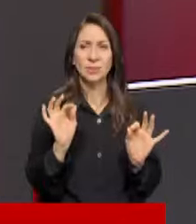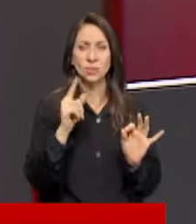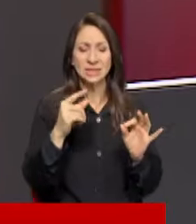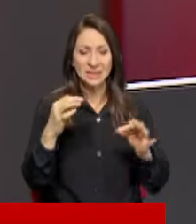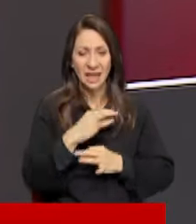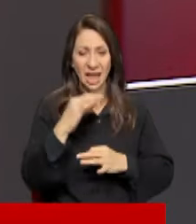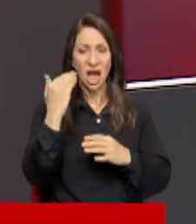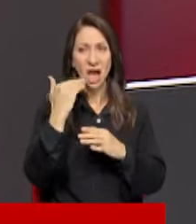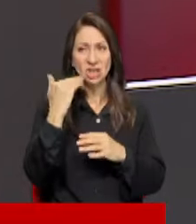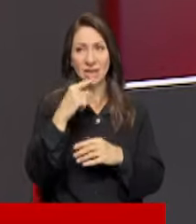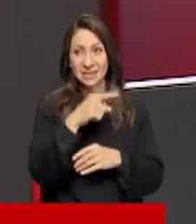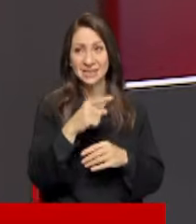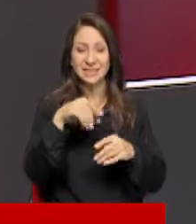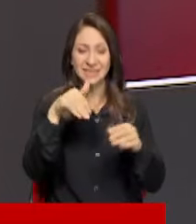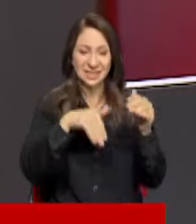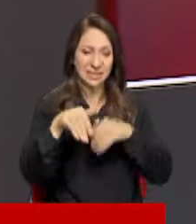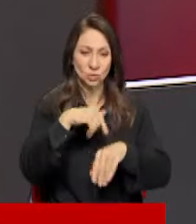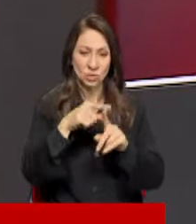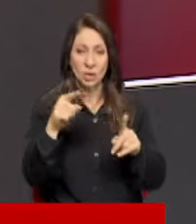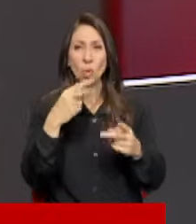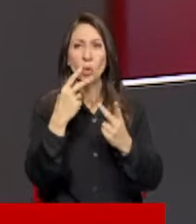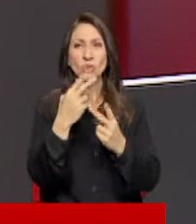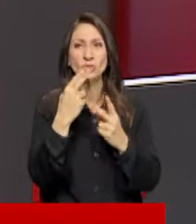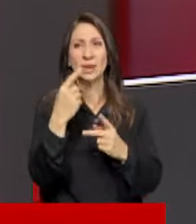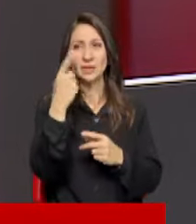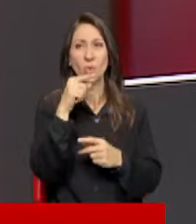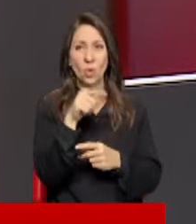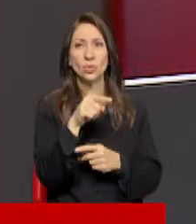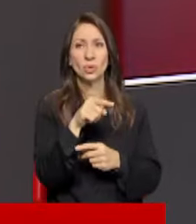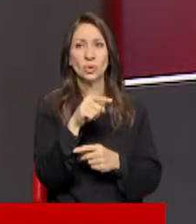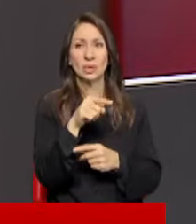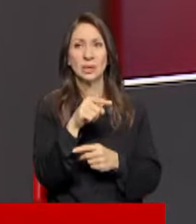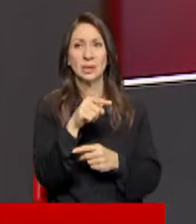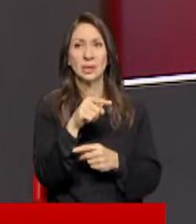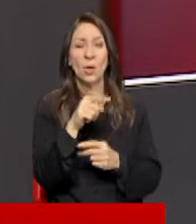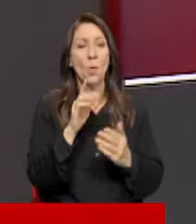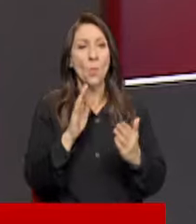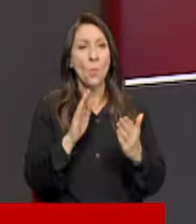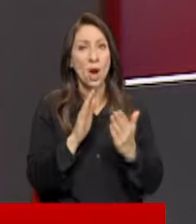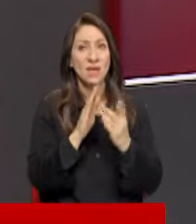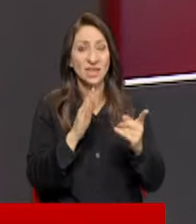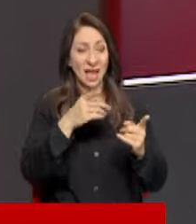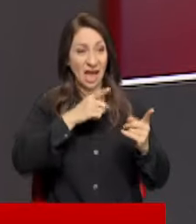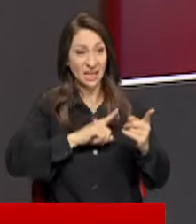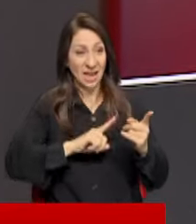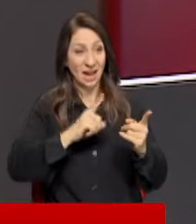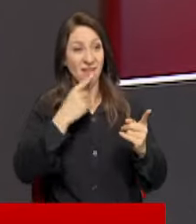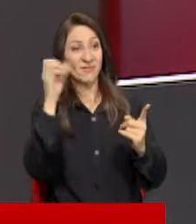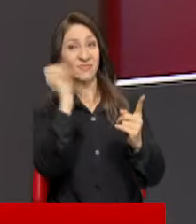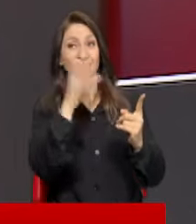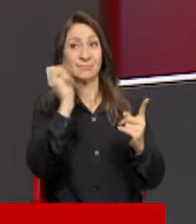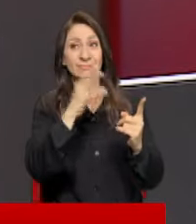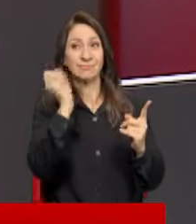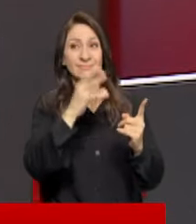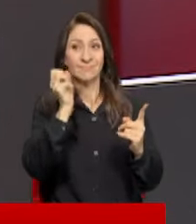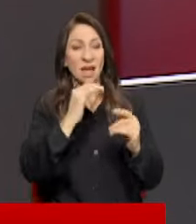Sayın Akşener'in seçim sürecince hani kullandığı dilden kastettiğim oydu. Yani muhalefetin adaylarına yönelik